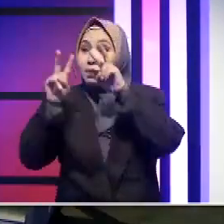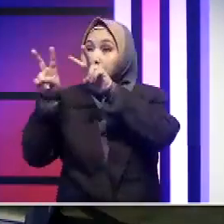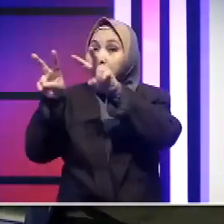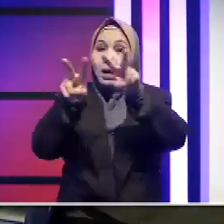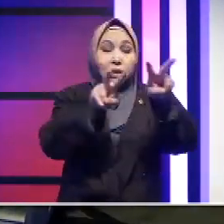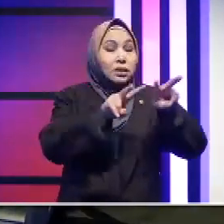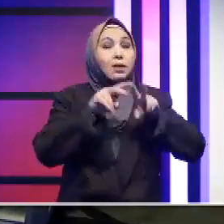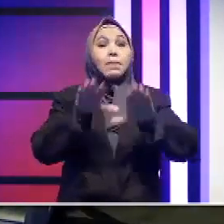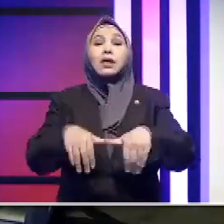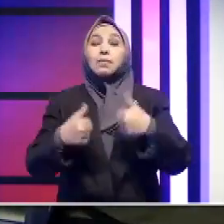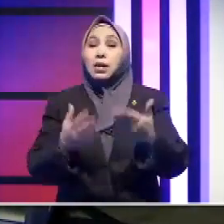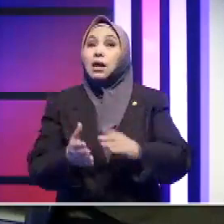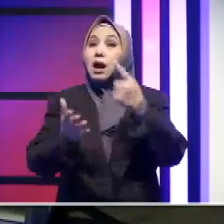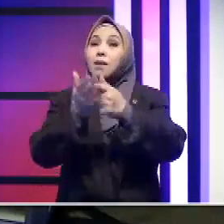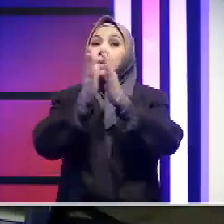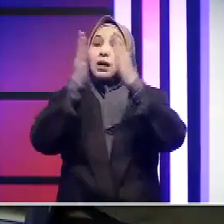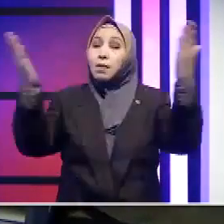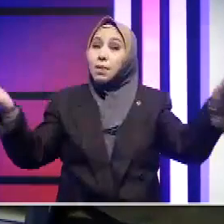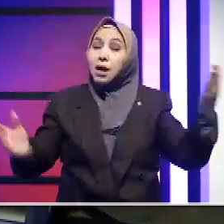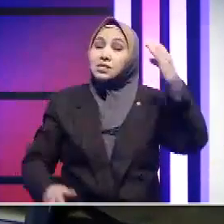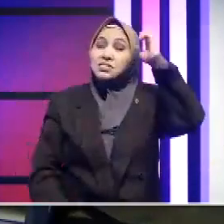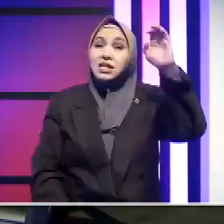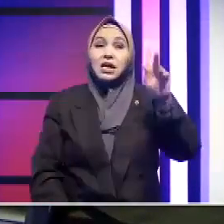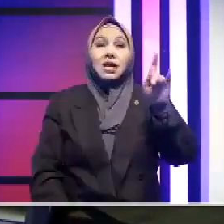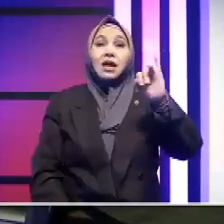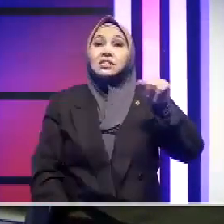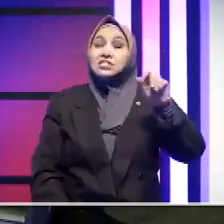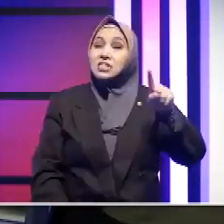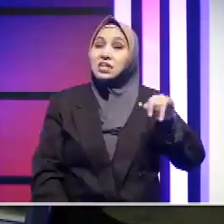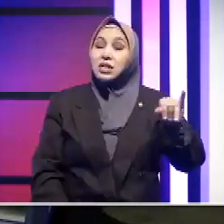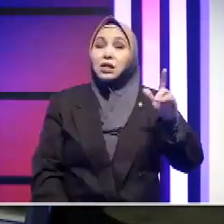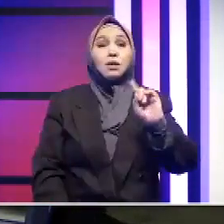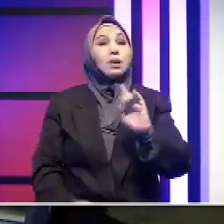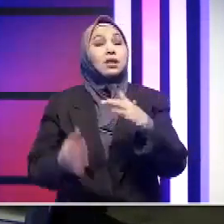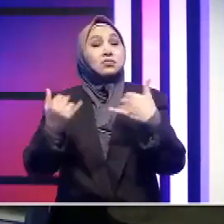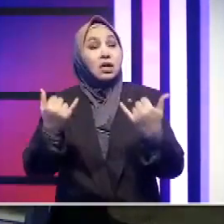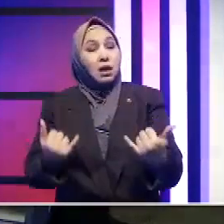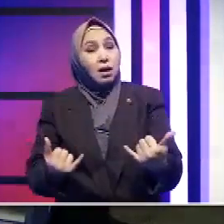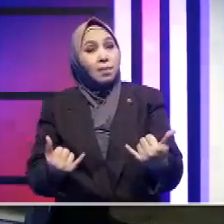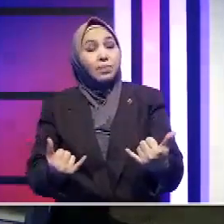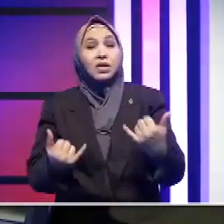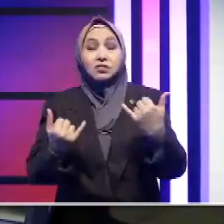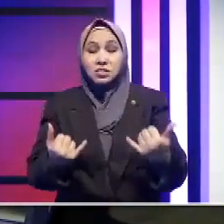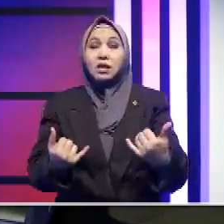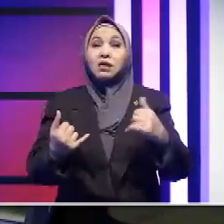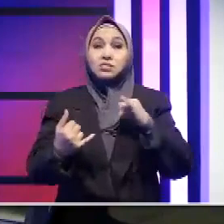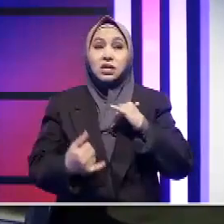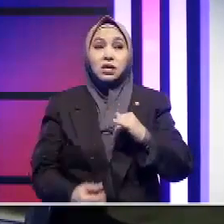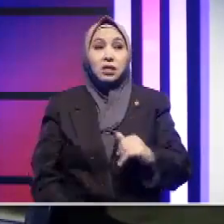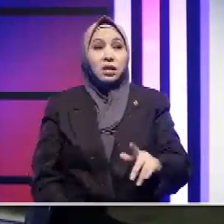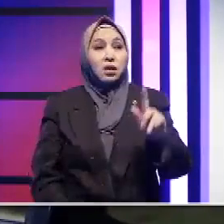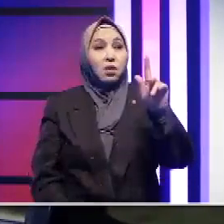bagaimana saya Apa kabar mbak CK JD dimana sekarang ini kostan Hai keren di Tokyo